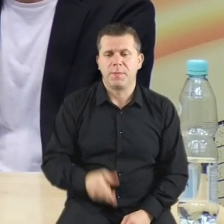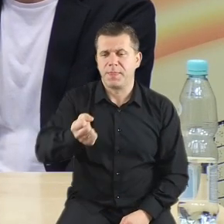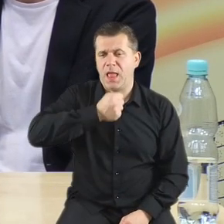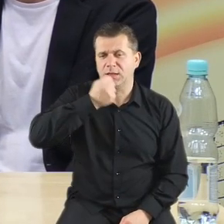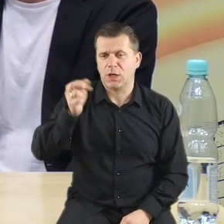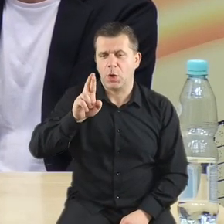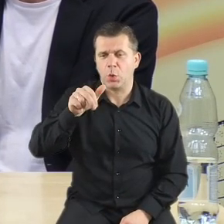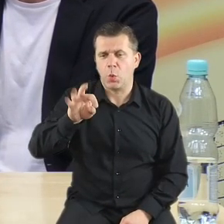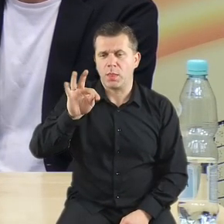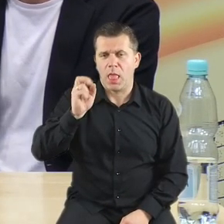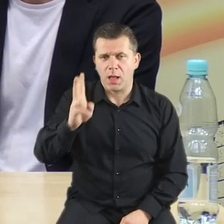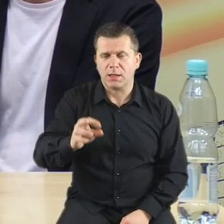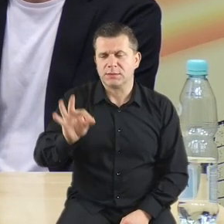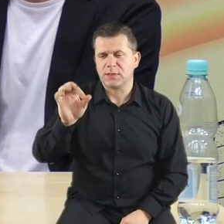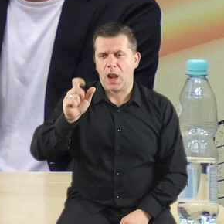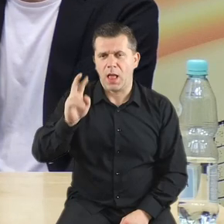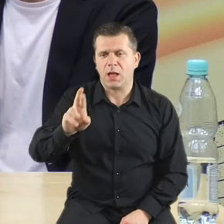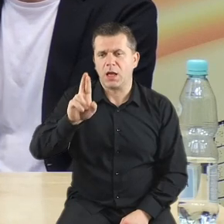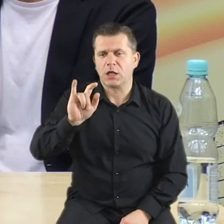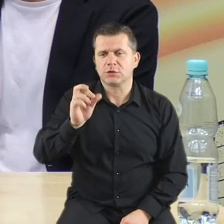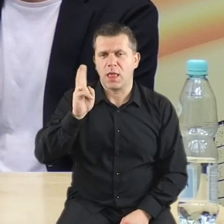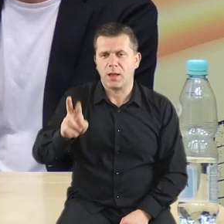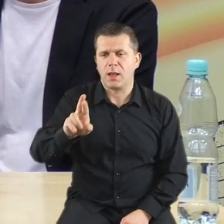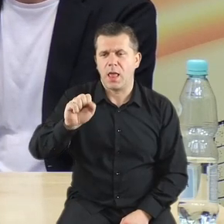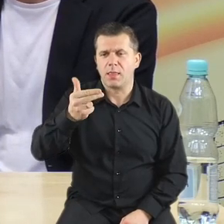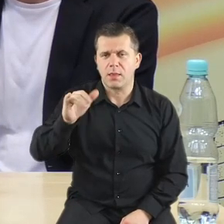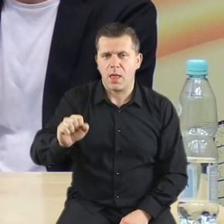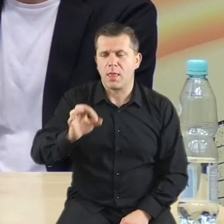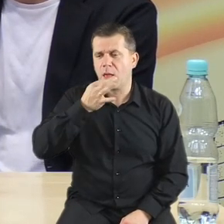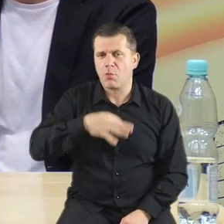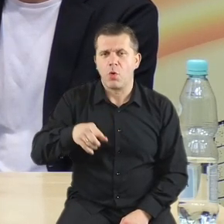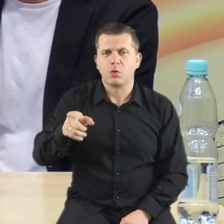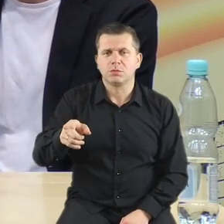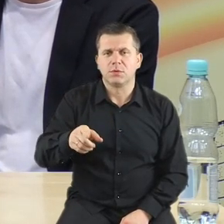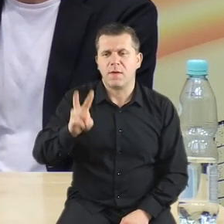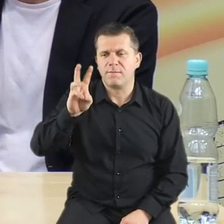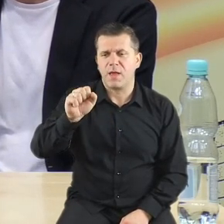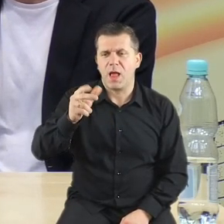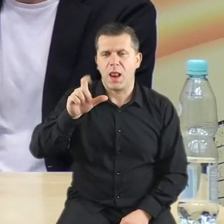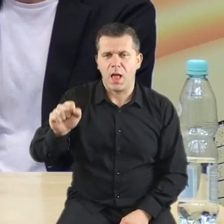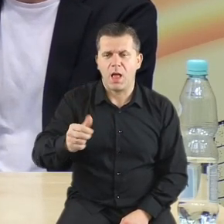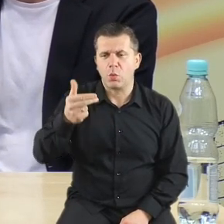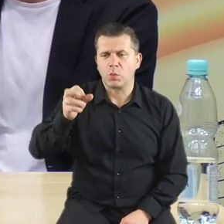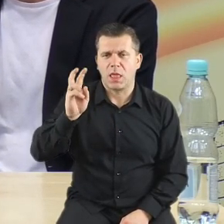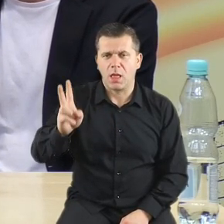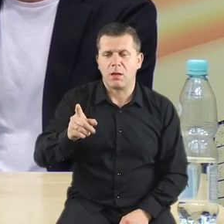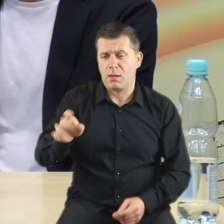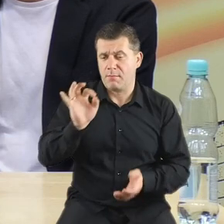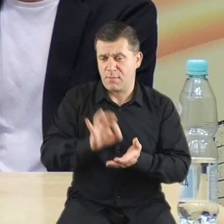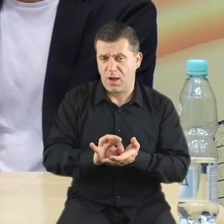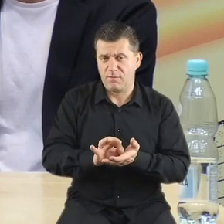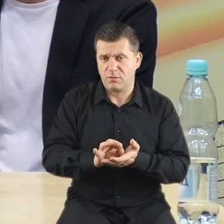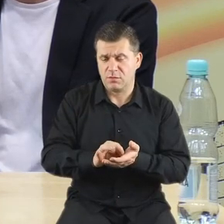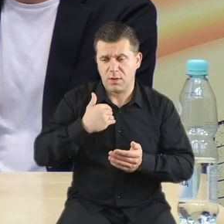Rutkowi, Salkowi, Hesiowi, Renie i najmłodszym Weli i Nuskowi. W ten sposób zapewne bardziej